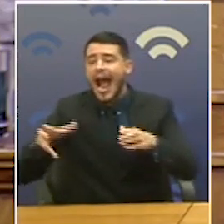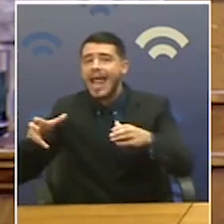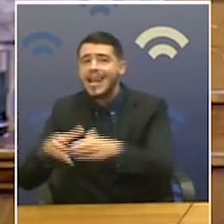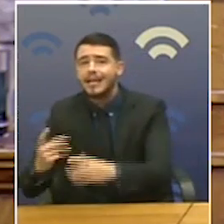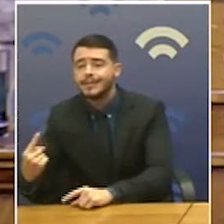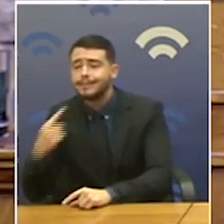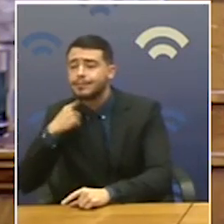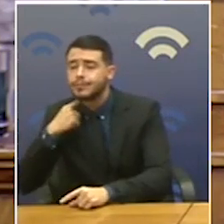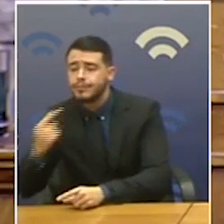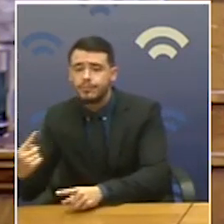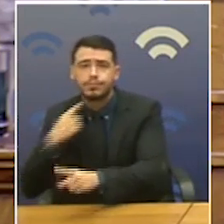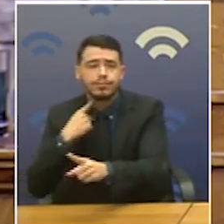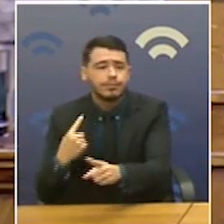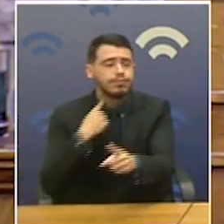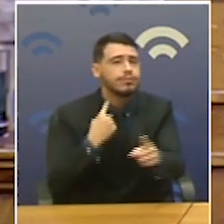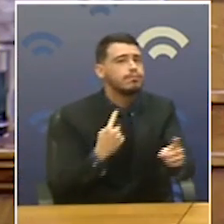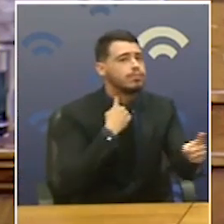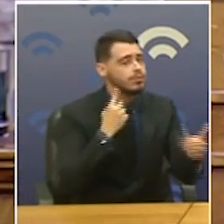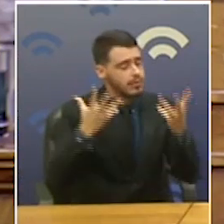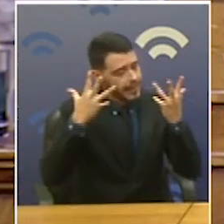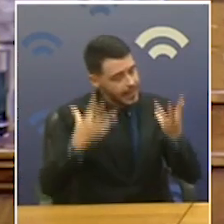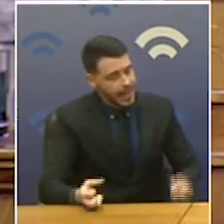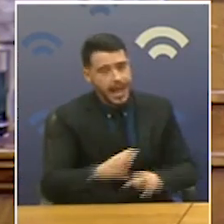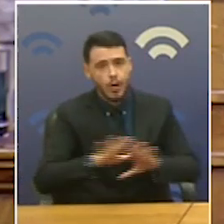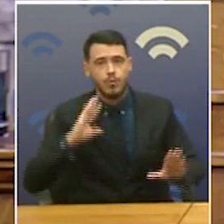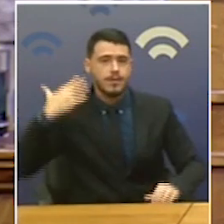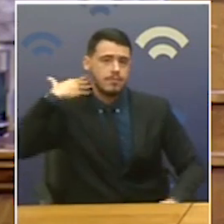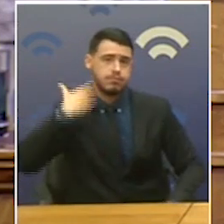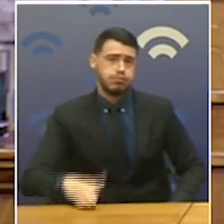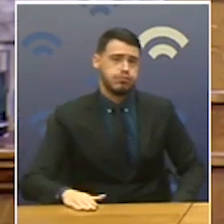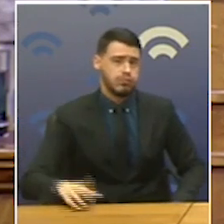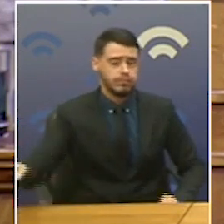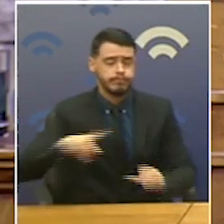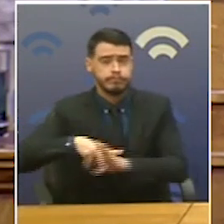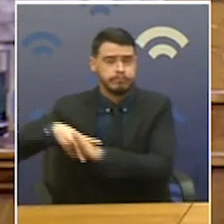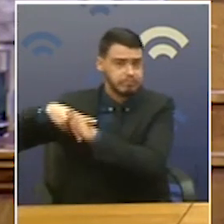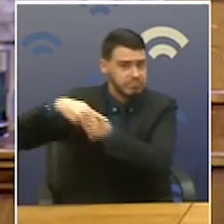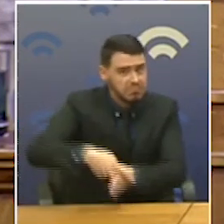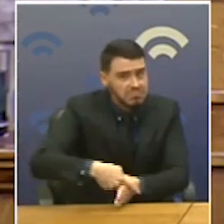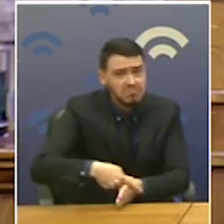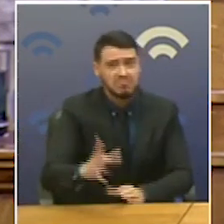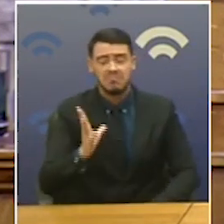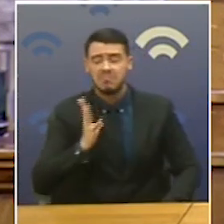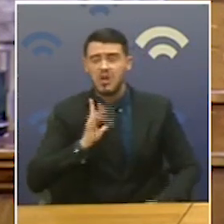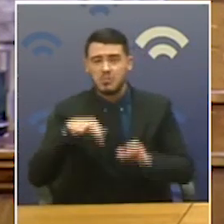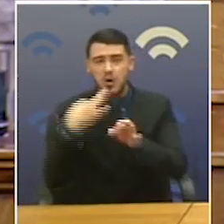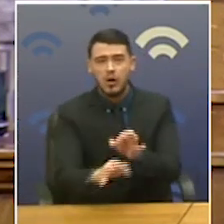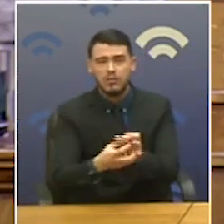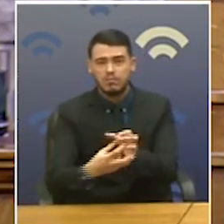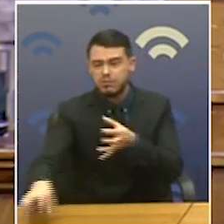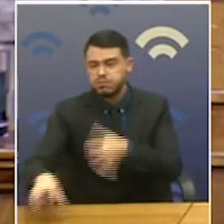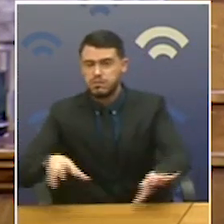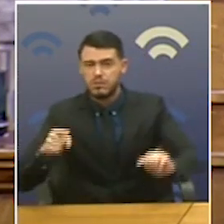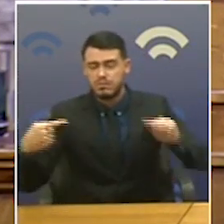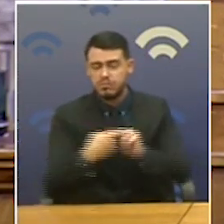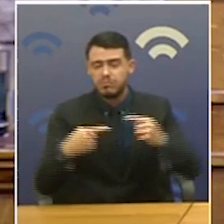να λείψουν οι μαύρες σελίδες. Οι δικτατορίες, οι διχασμοί και κυρίως οι